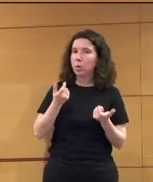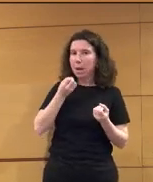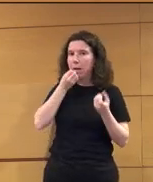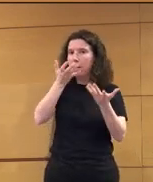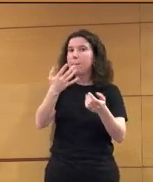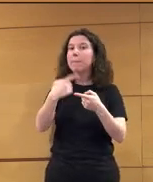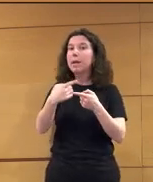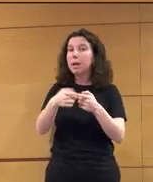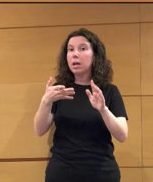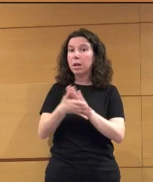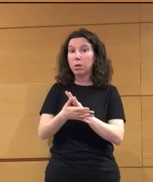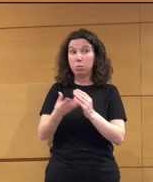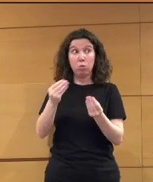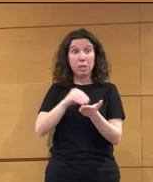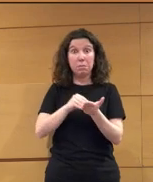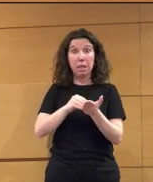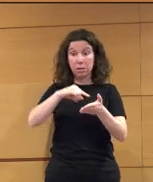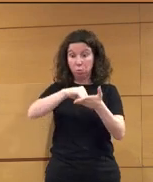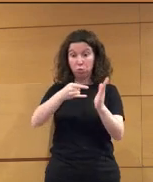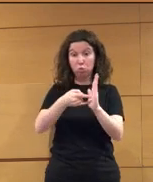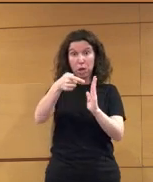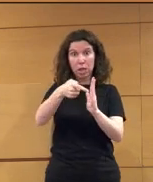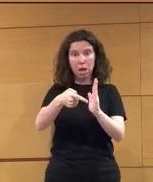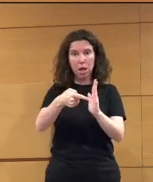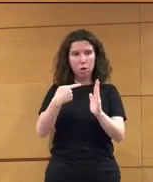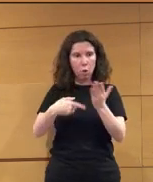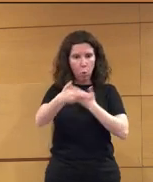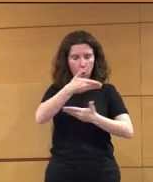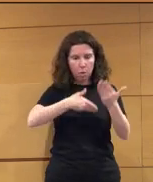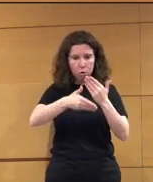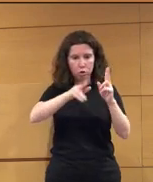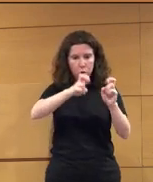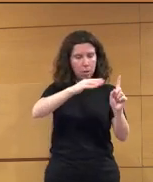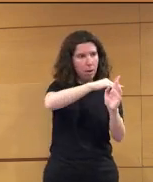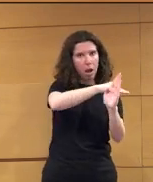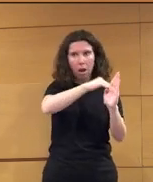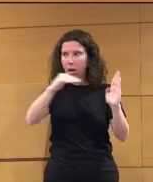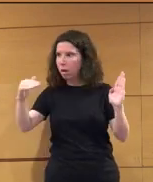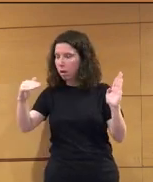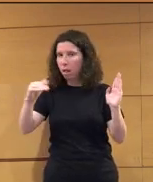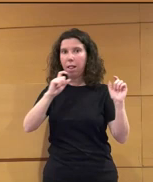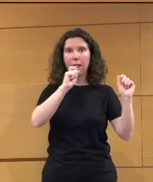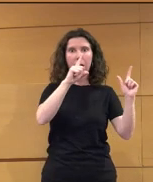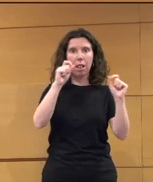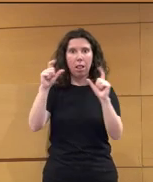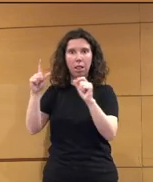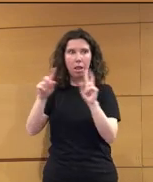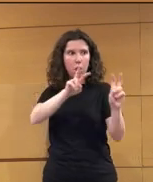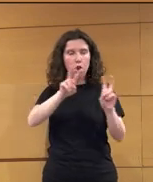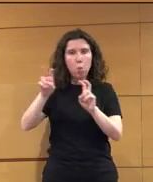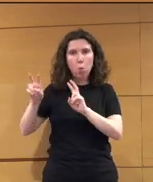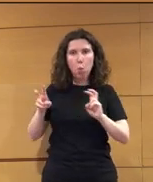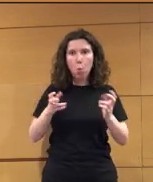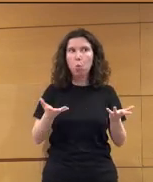col·labores a nivell interdisciplinar en un projecte i descobreixes coses que ni tan sols te les havies plantejat. No? I és una mica